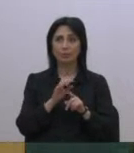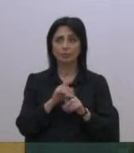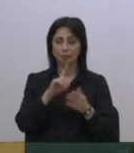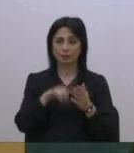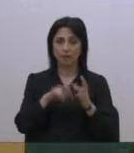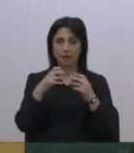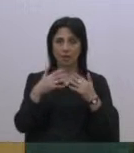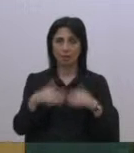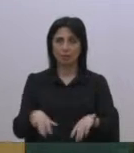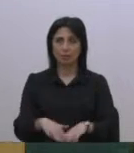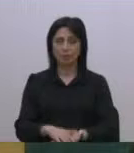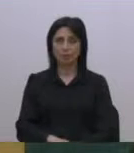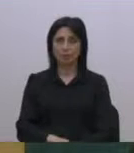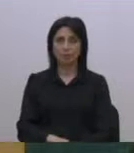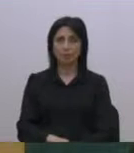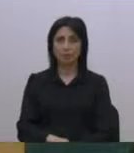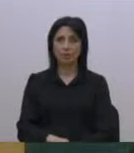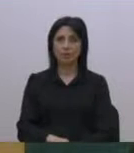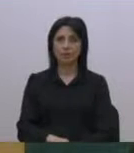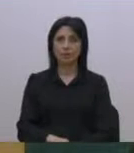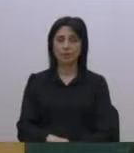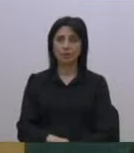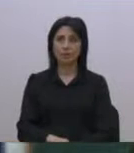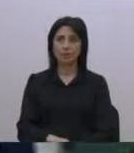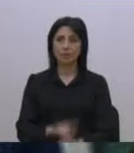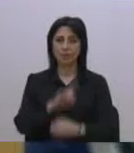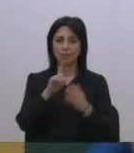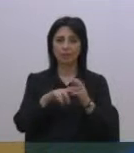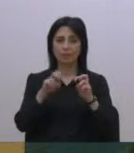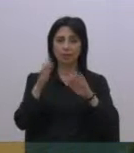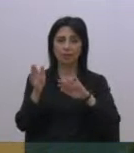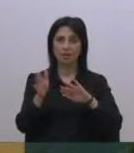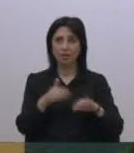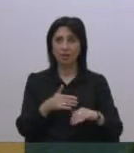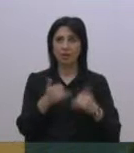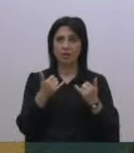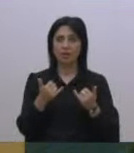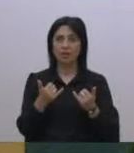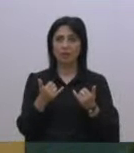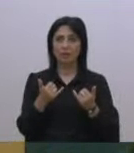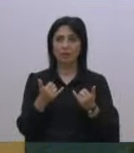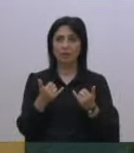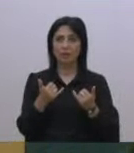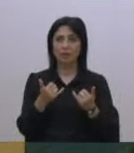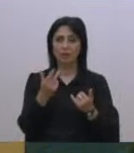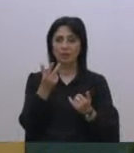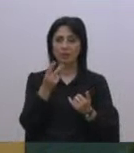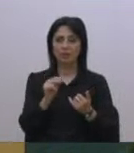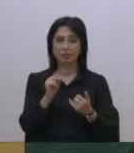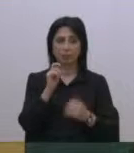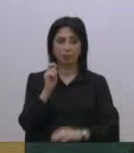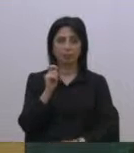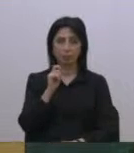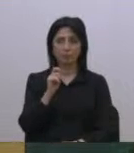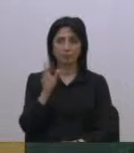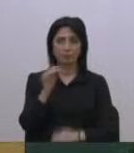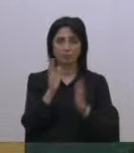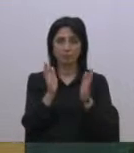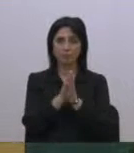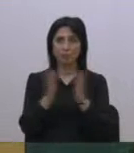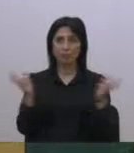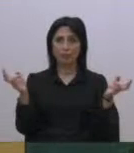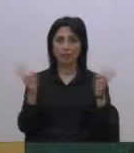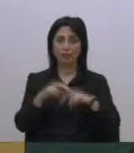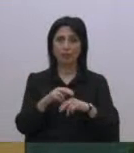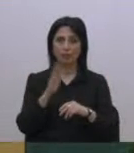საკითხი გავსვათ. კოლეგებო, საკითხები განვიხილეთ, ახლა სამი წუთი ტექნიკური შესვენება ყველა შემთხვევაში შემოვიდეს